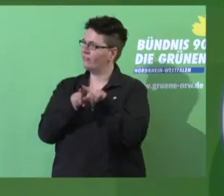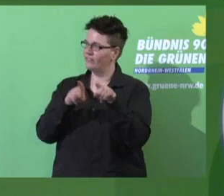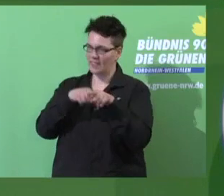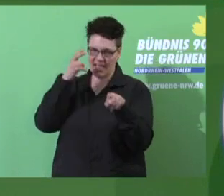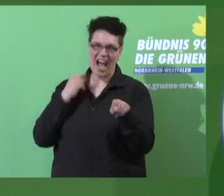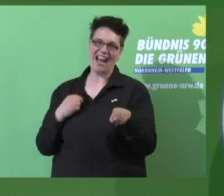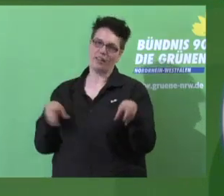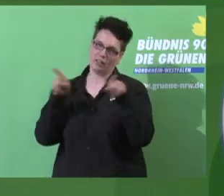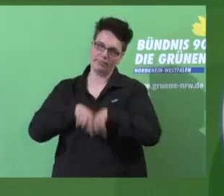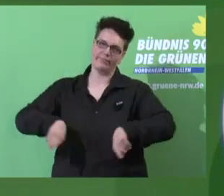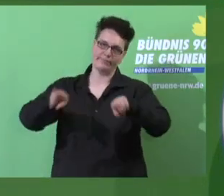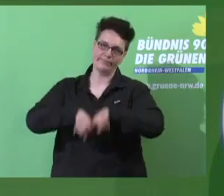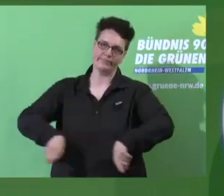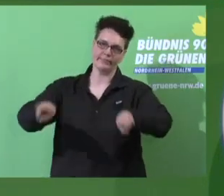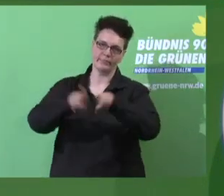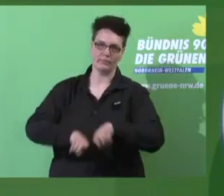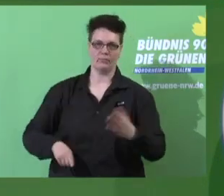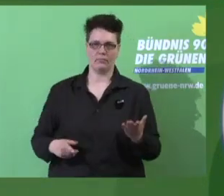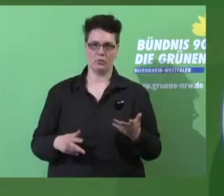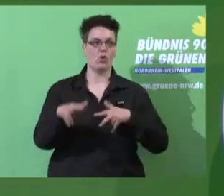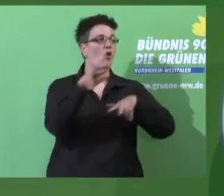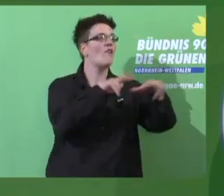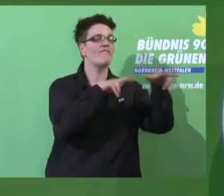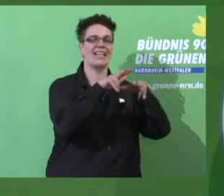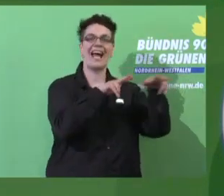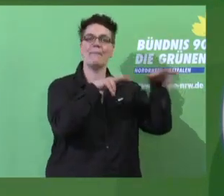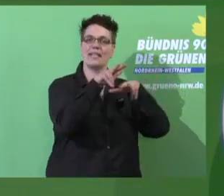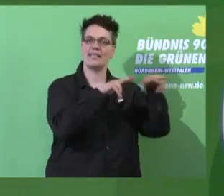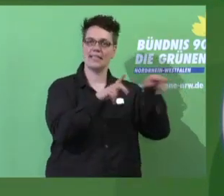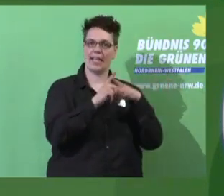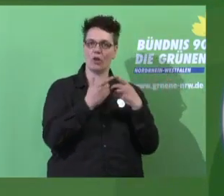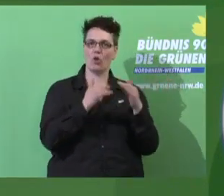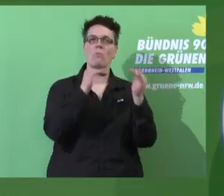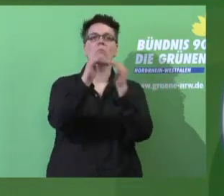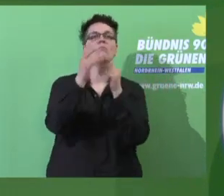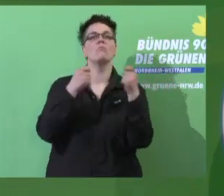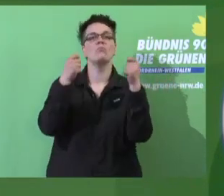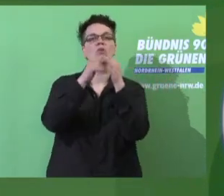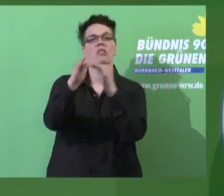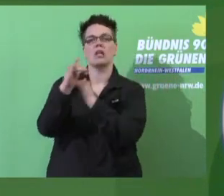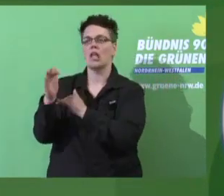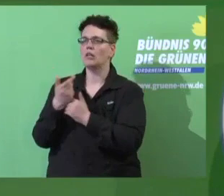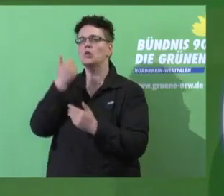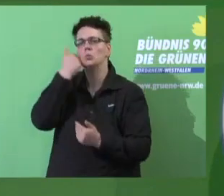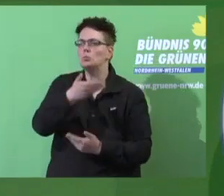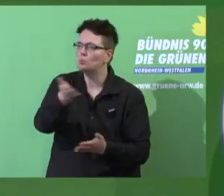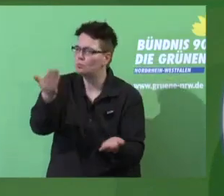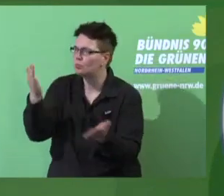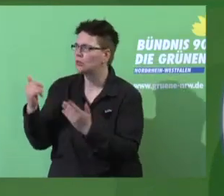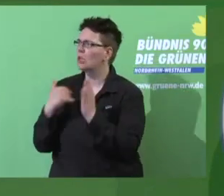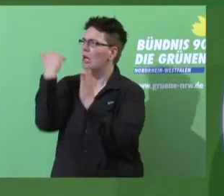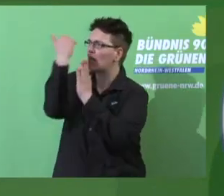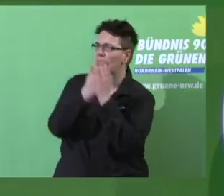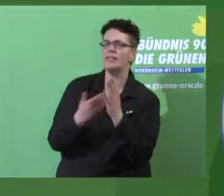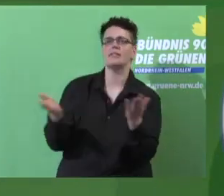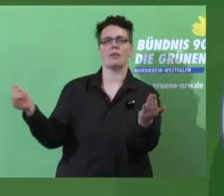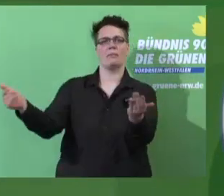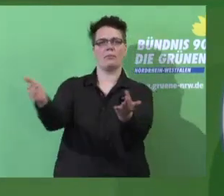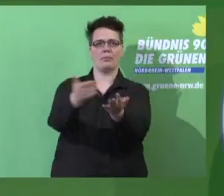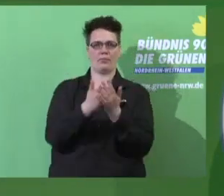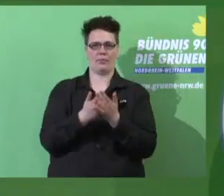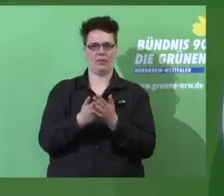Verkehrsministerium hat die Länder gebeten, lange Listen einzureichen. Eins der ersten Bundesländer hat bereits seine Liste